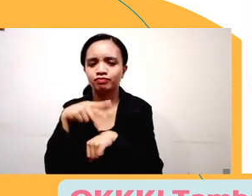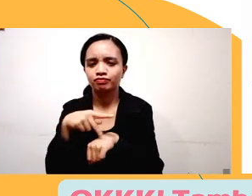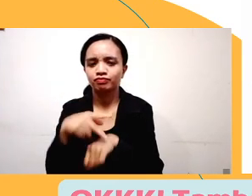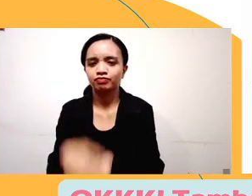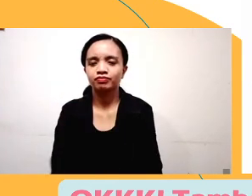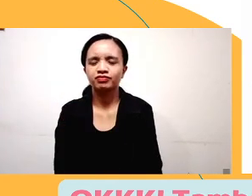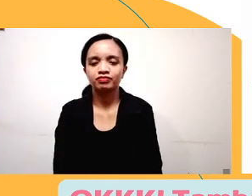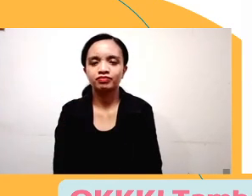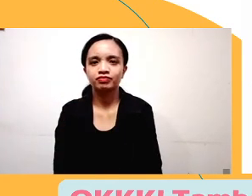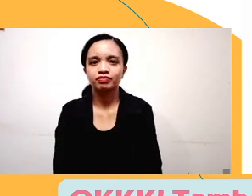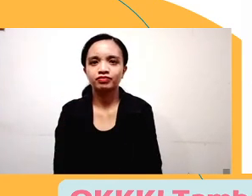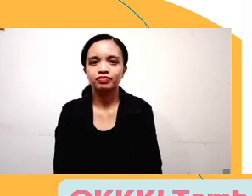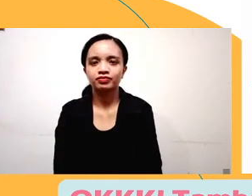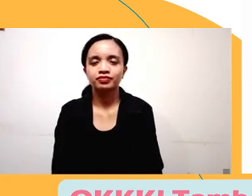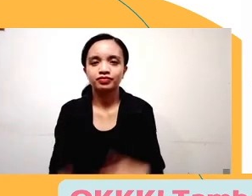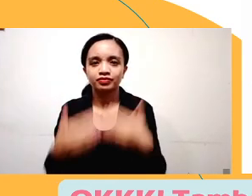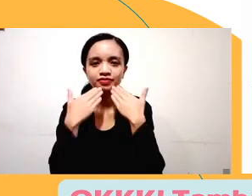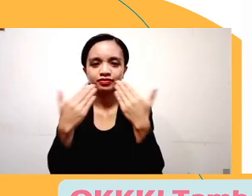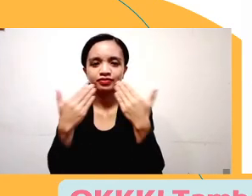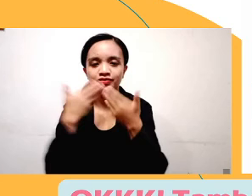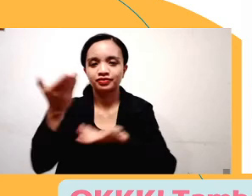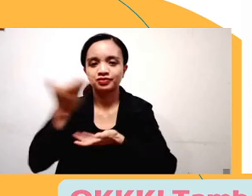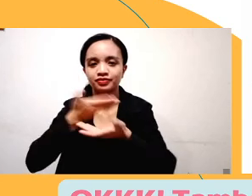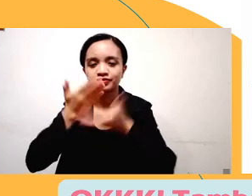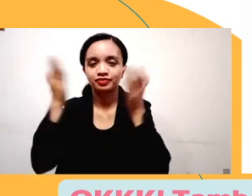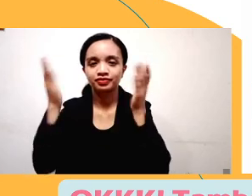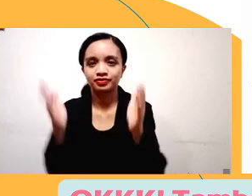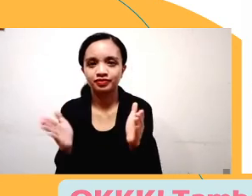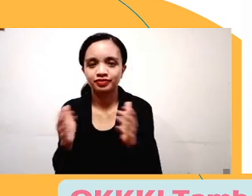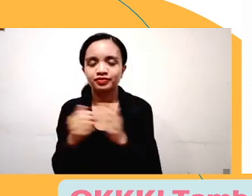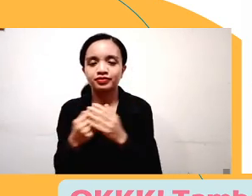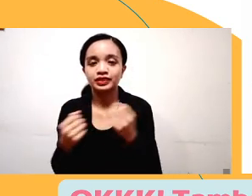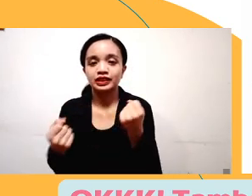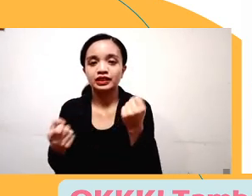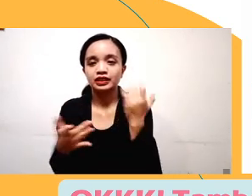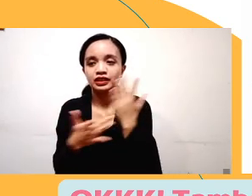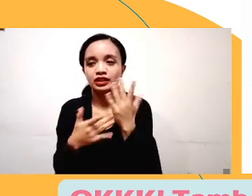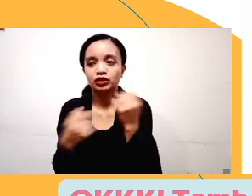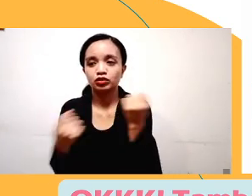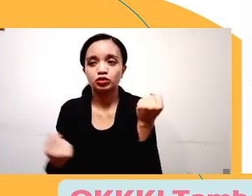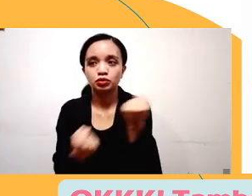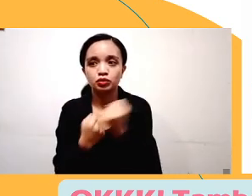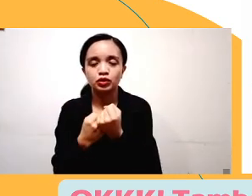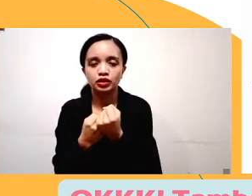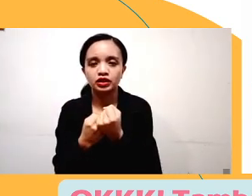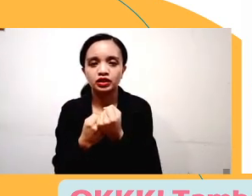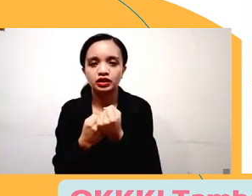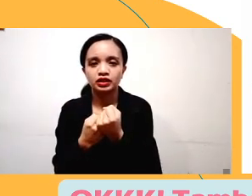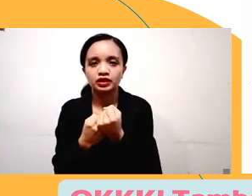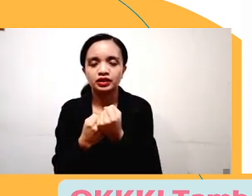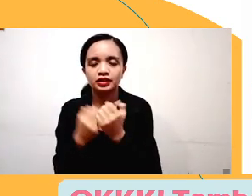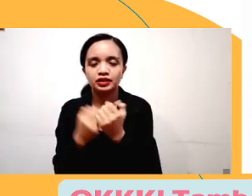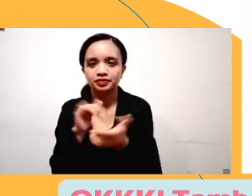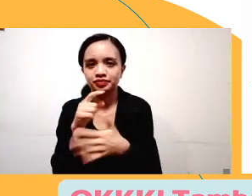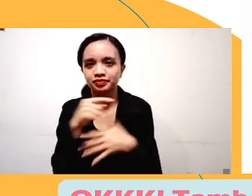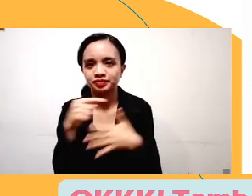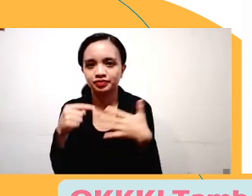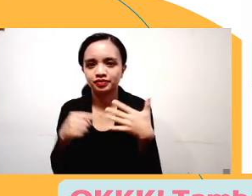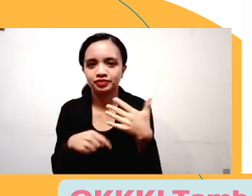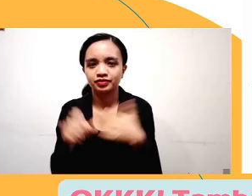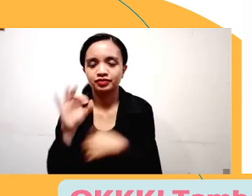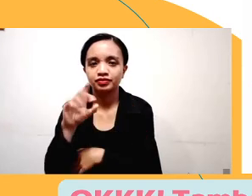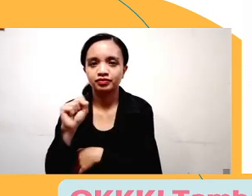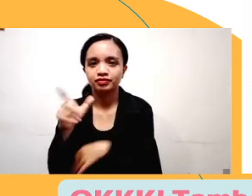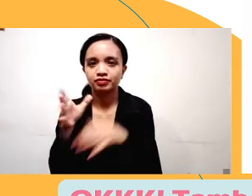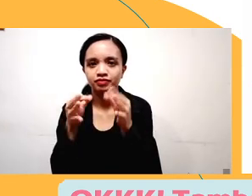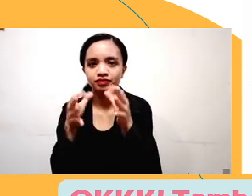Thank you to our facilitators, our tech support, kila Sir Manuelito, yan, sa ating FSL interpreter,